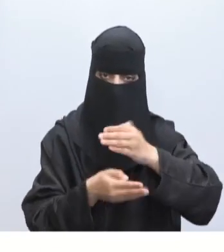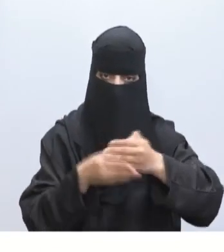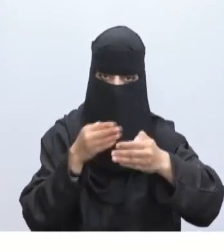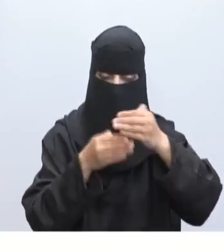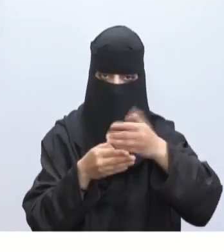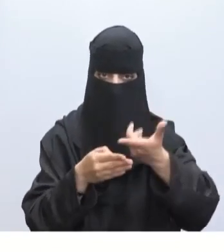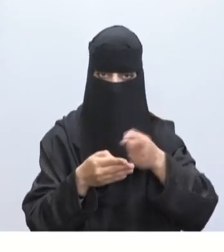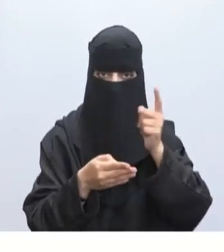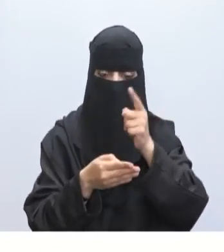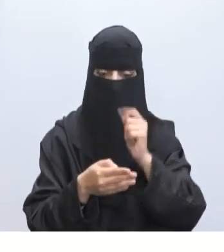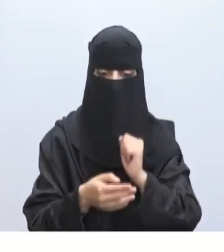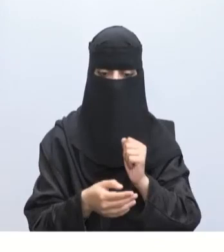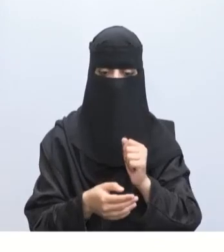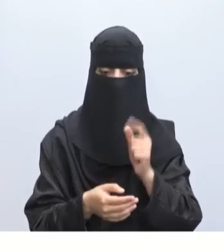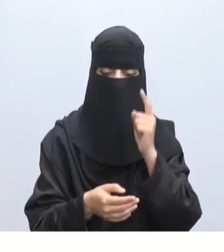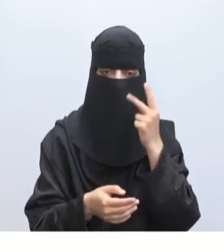وفي عام